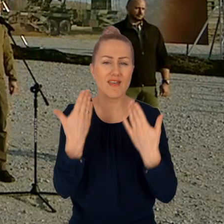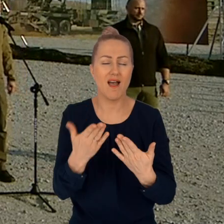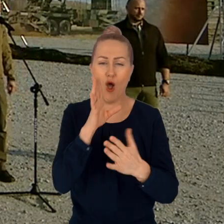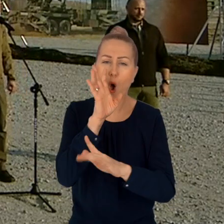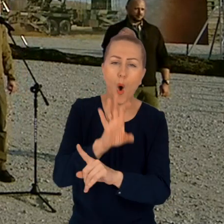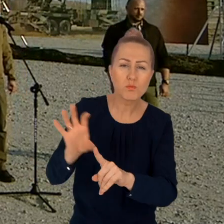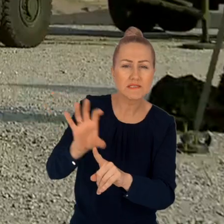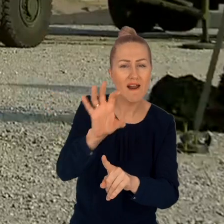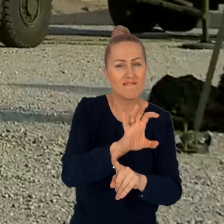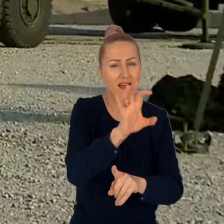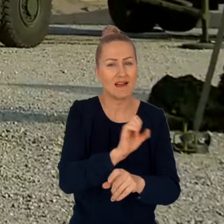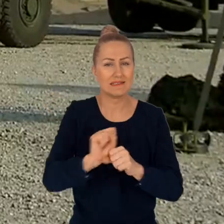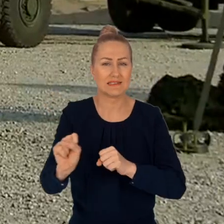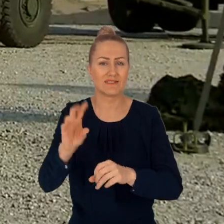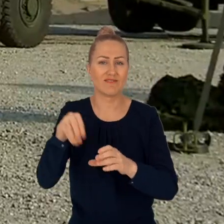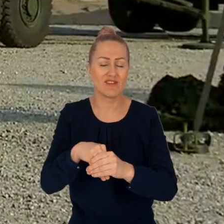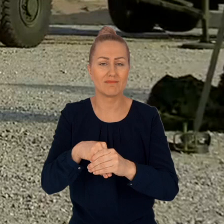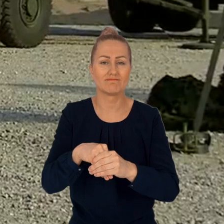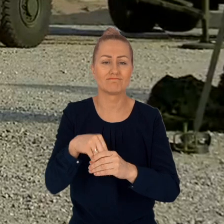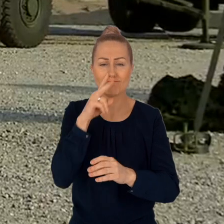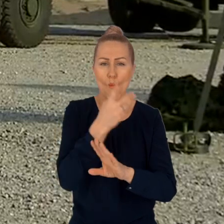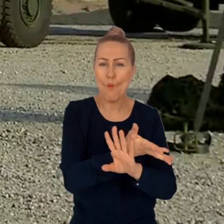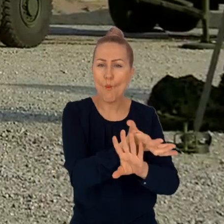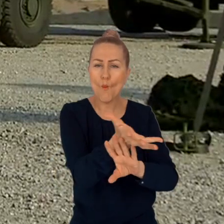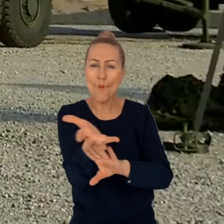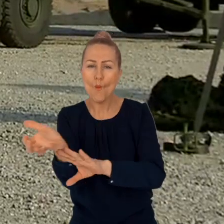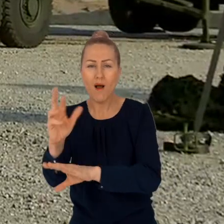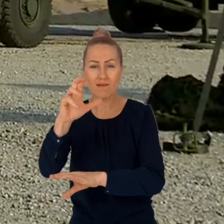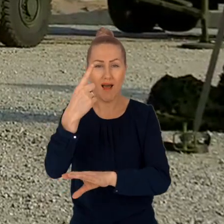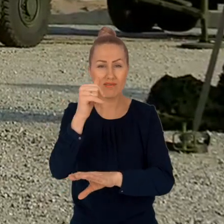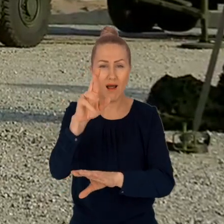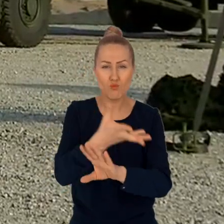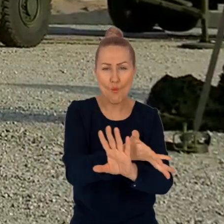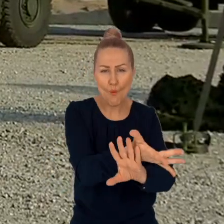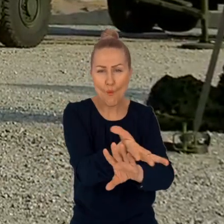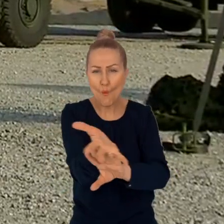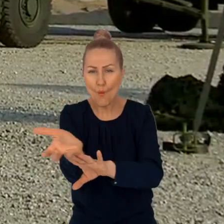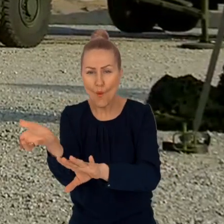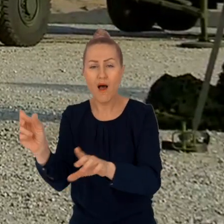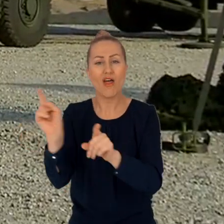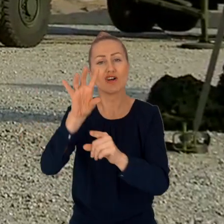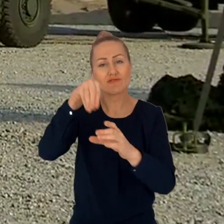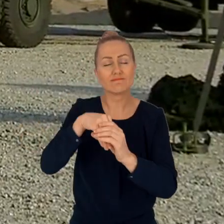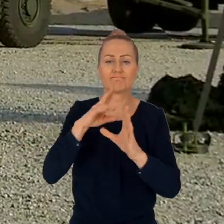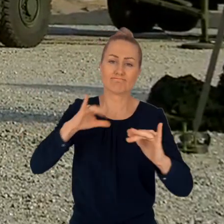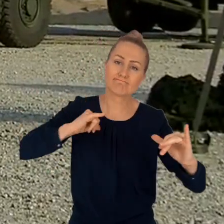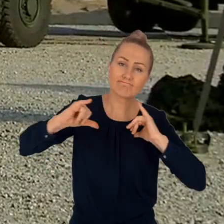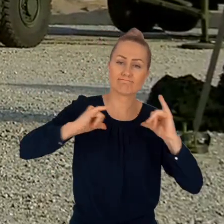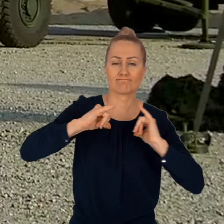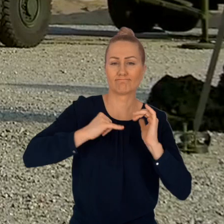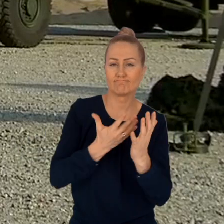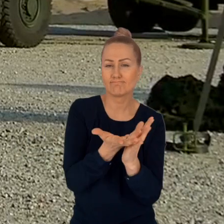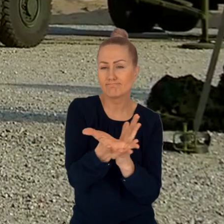więc kwestie radarowe, które umożliwiają zarządzanie systemem i które